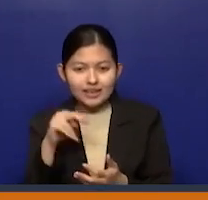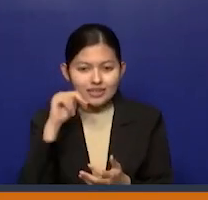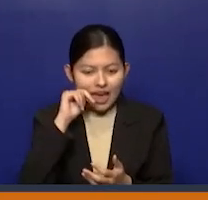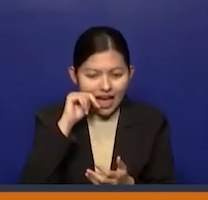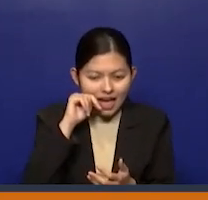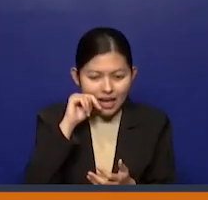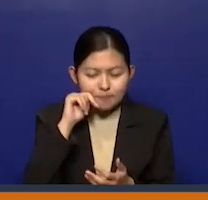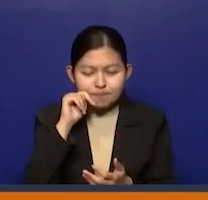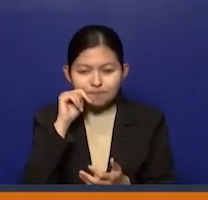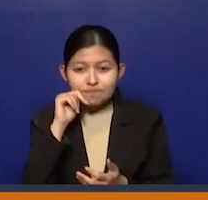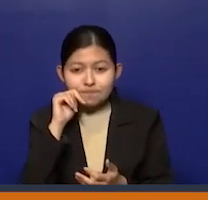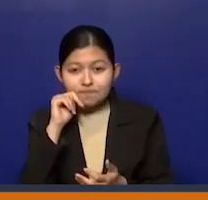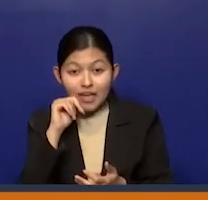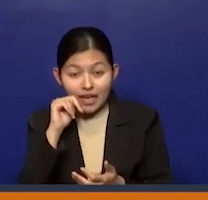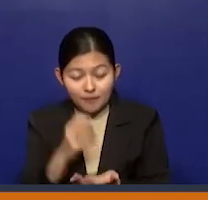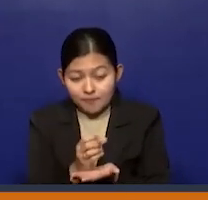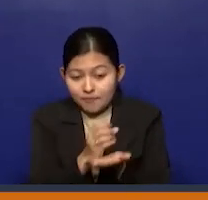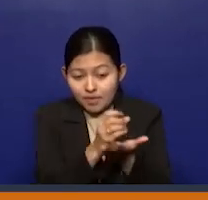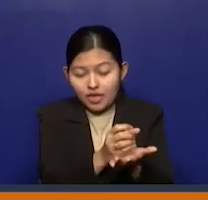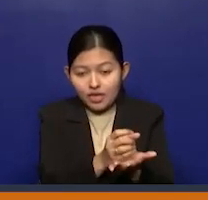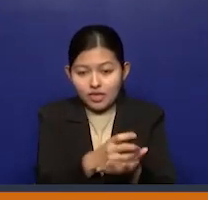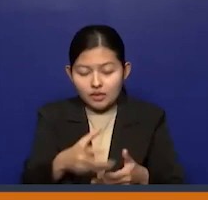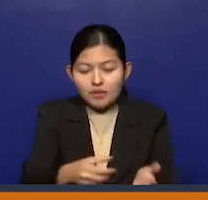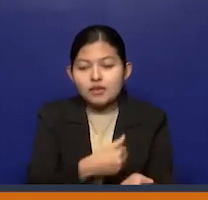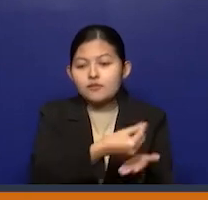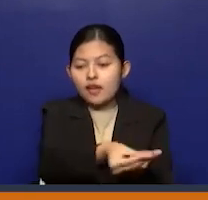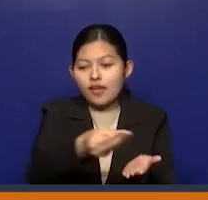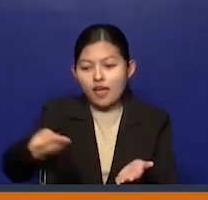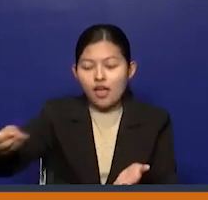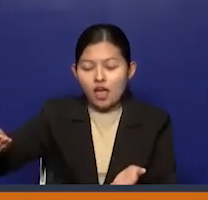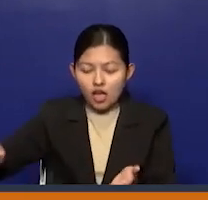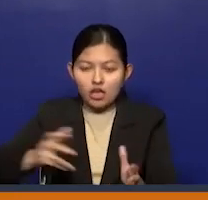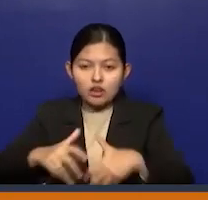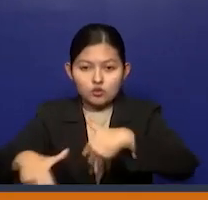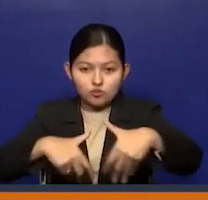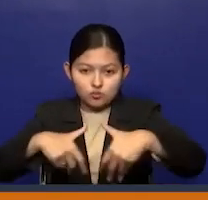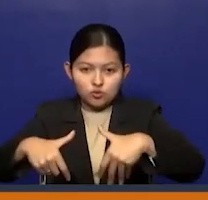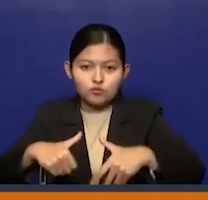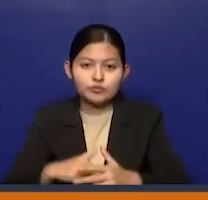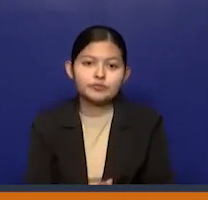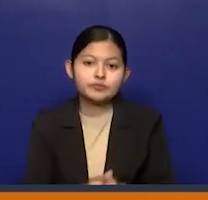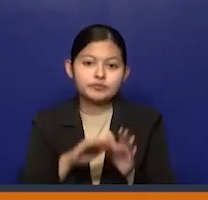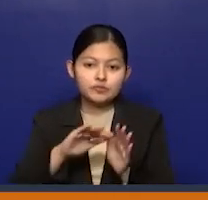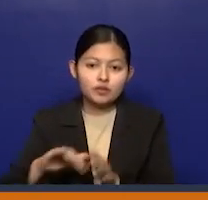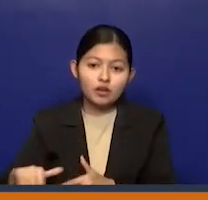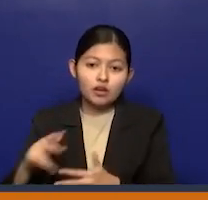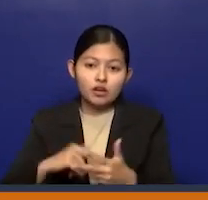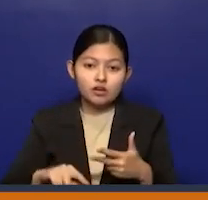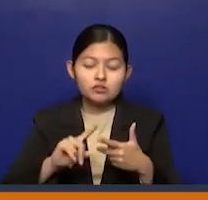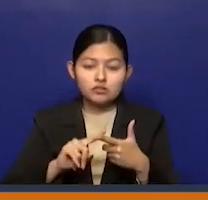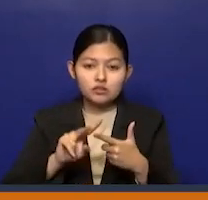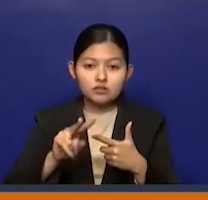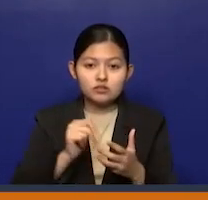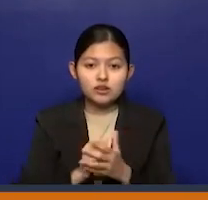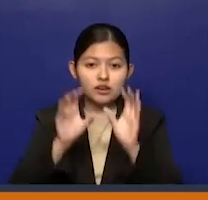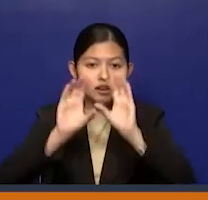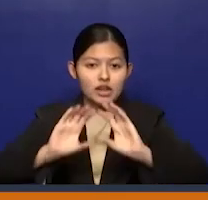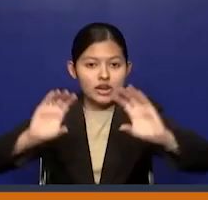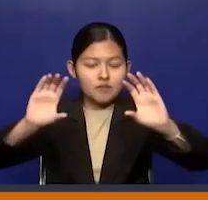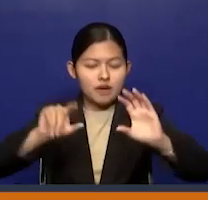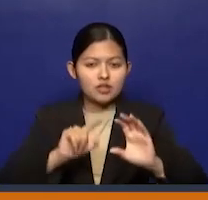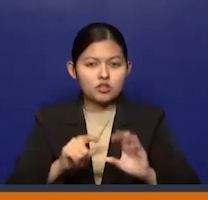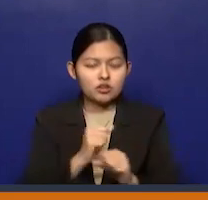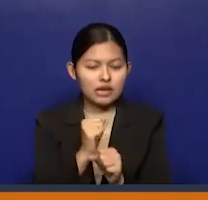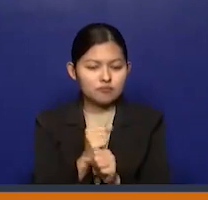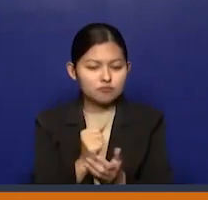ถึงน้ำดื่มที่สะอาดไปแจกจ่ายให้กับพี่น้องประชาชนสิ่งต่อไปนะครับที่พี่นกที่รัฐบาลนะครับจะต้องทำ